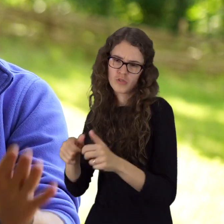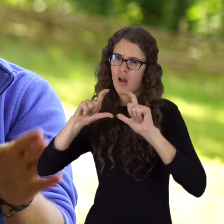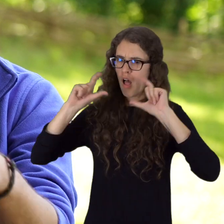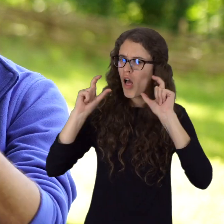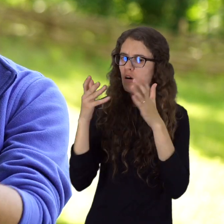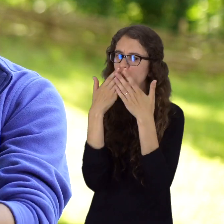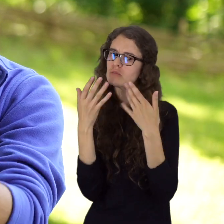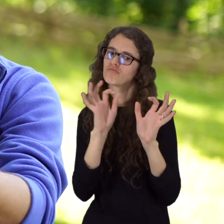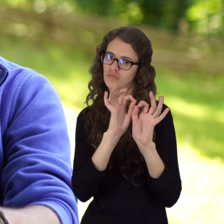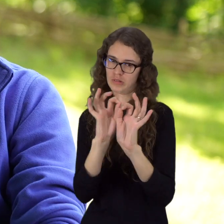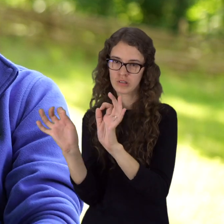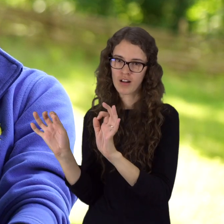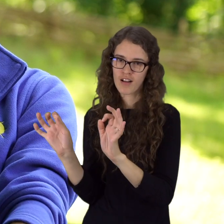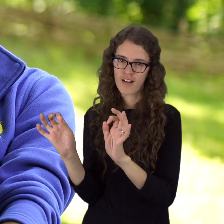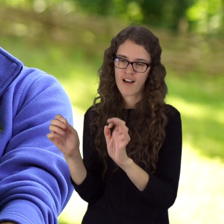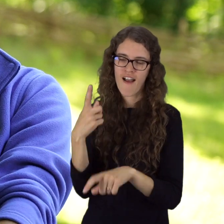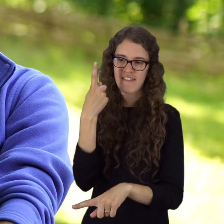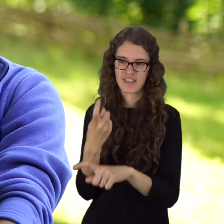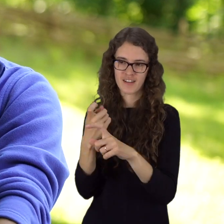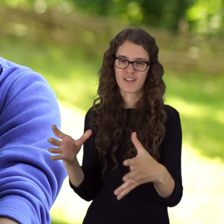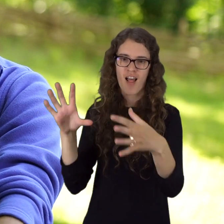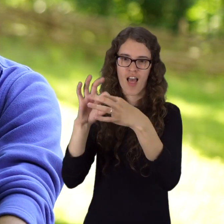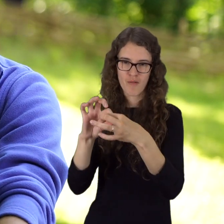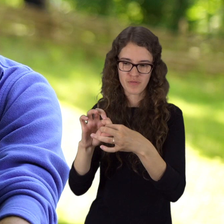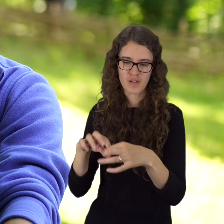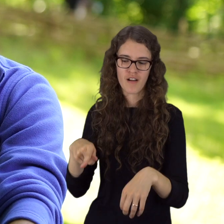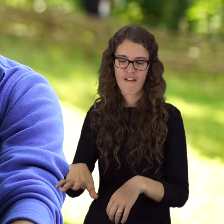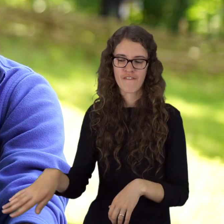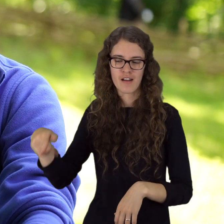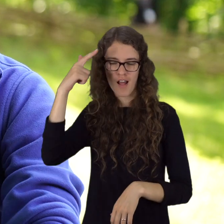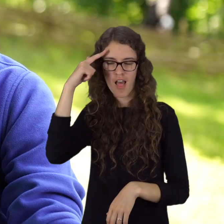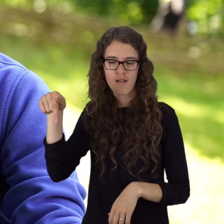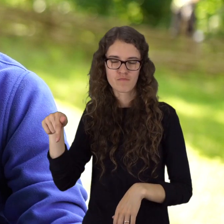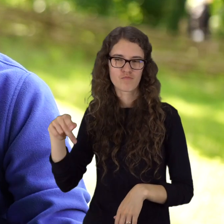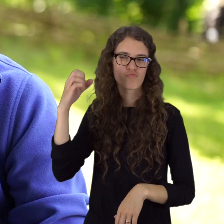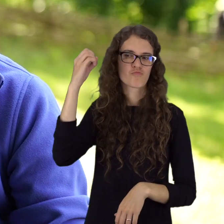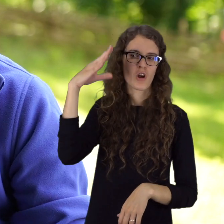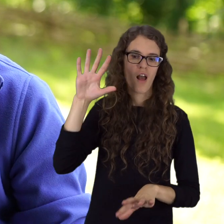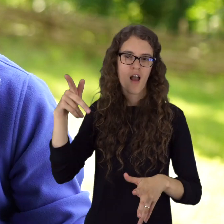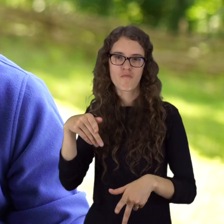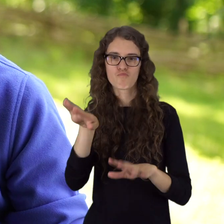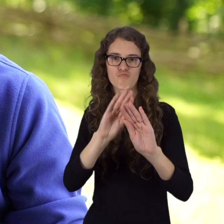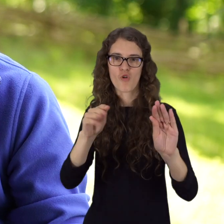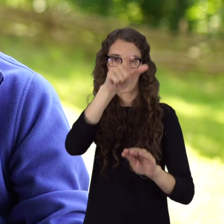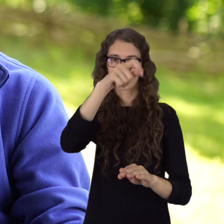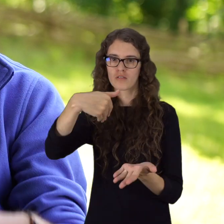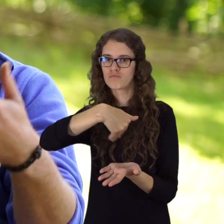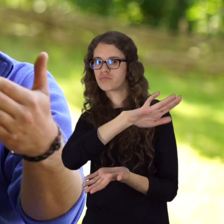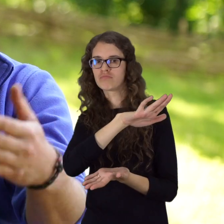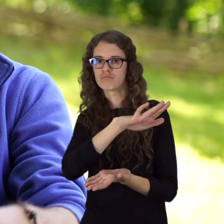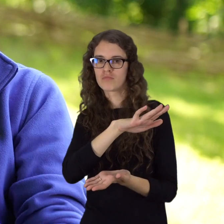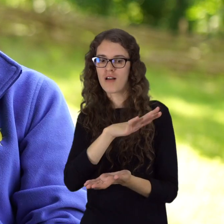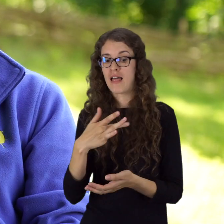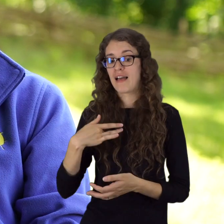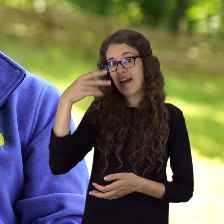ir ten mikrofonai, ir nešūkaukit, ir taip toliau. Ir kažkas tai... išmoko mokytą išmesti iš pokalbių kambario.